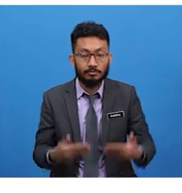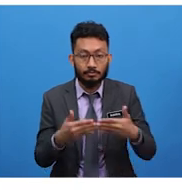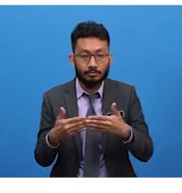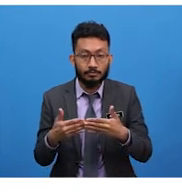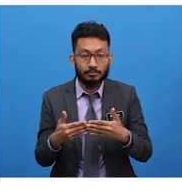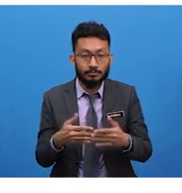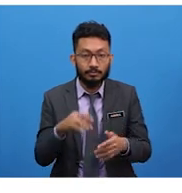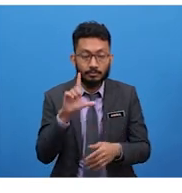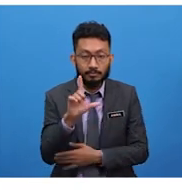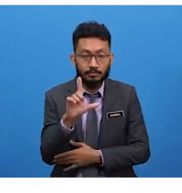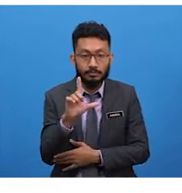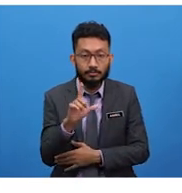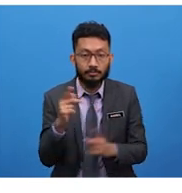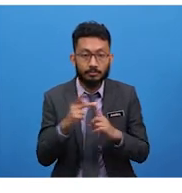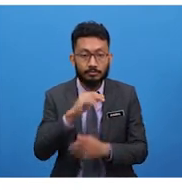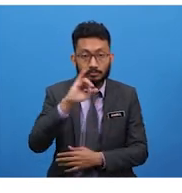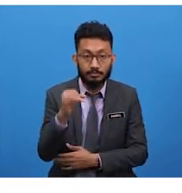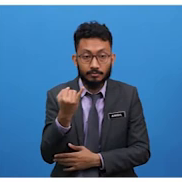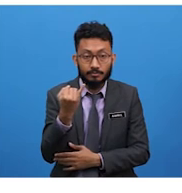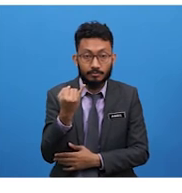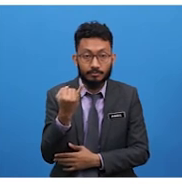Sambungkan titik L ke titik J.